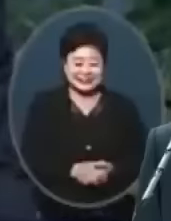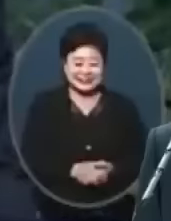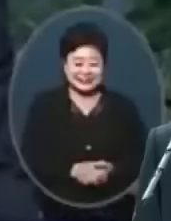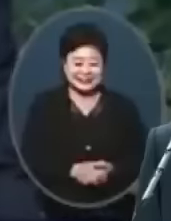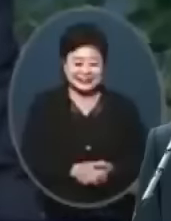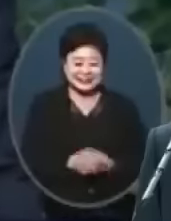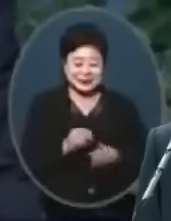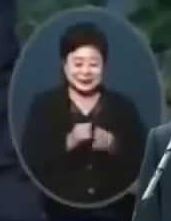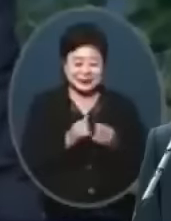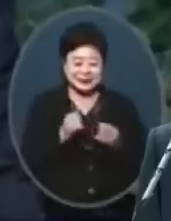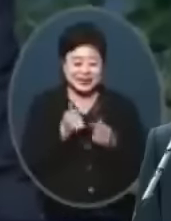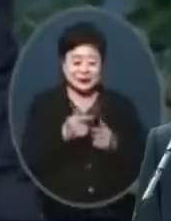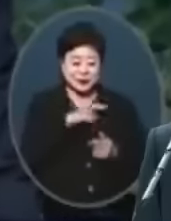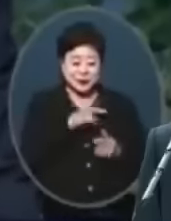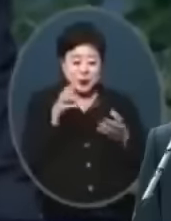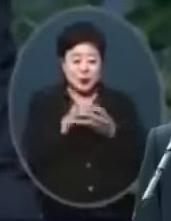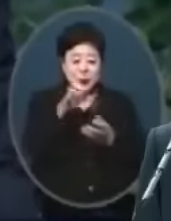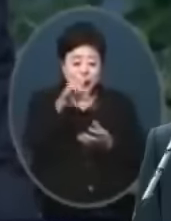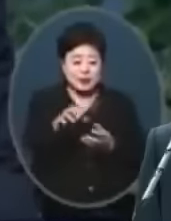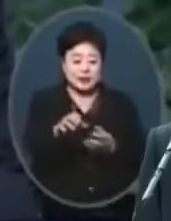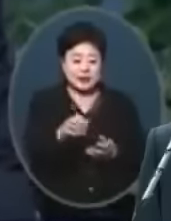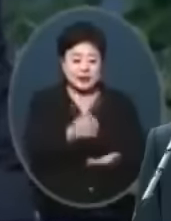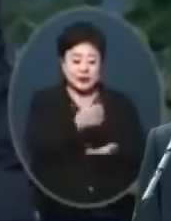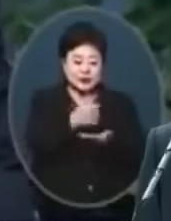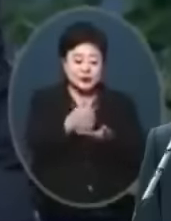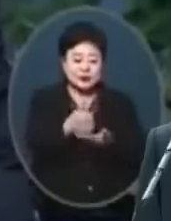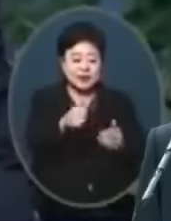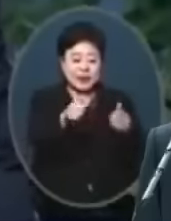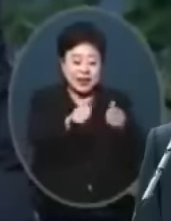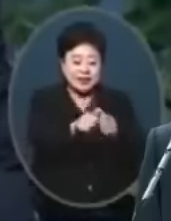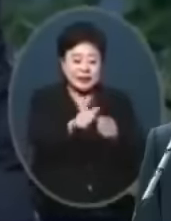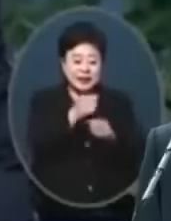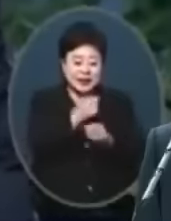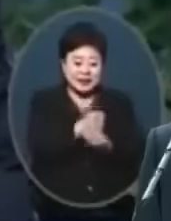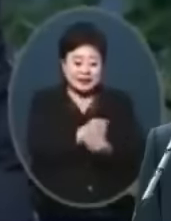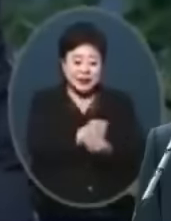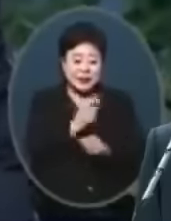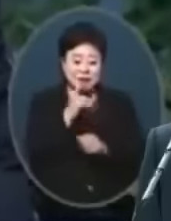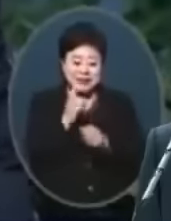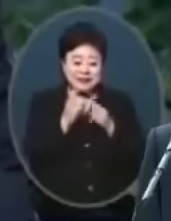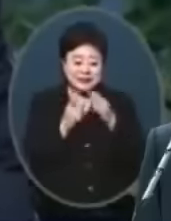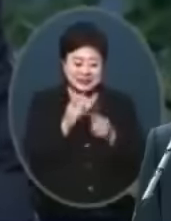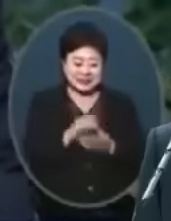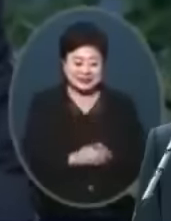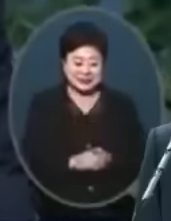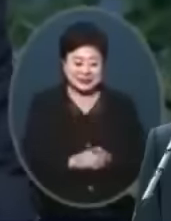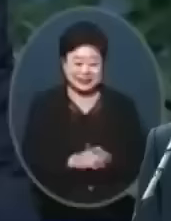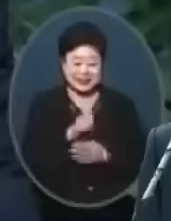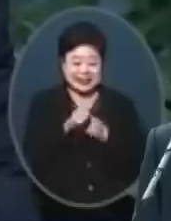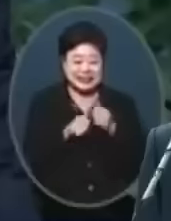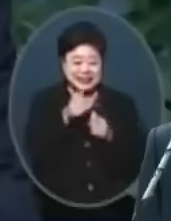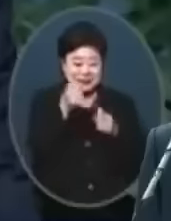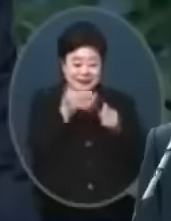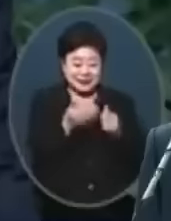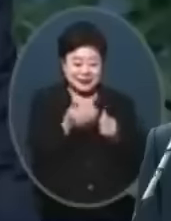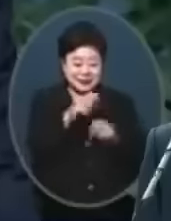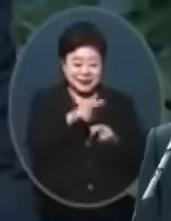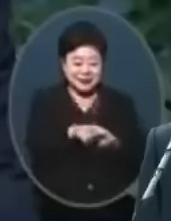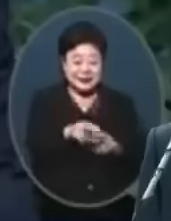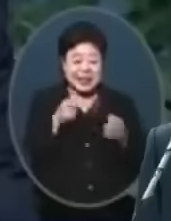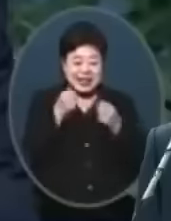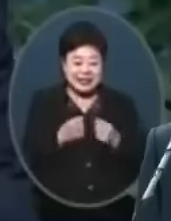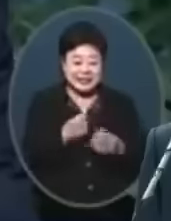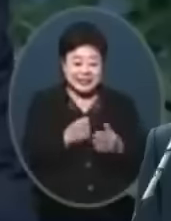아멘. 너희 두세 사람이 내 이름으로 모인 곳에는 나도 너희 가운데 있겠다고 하신 하나님께서 이 자리에